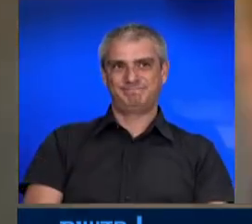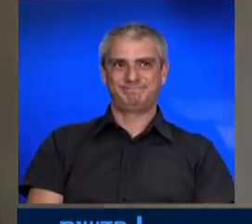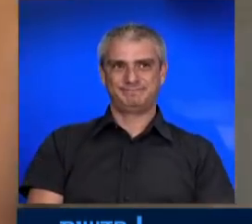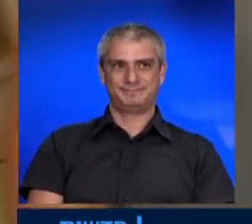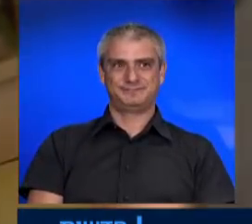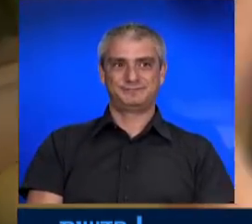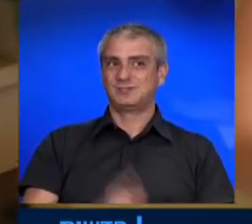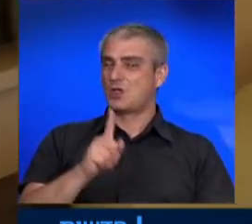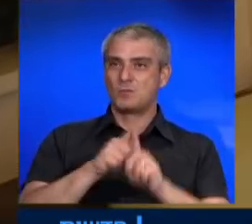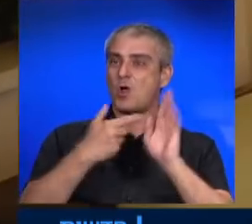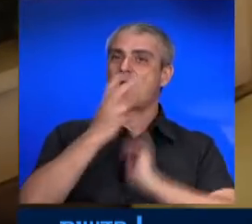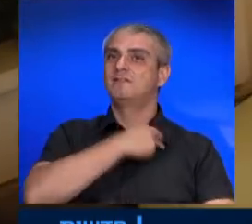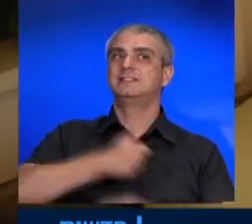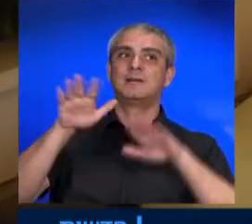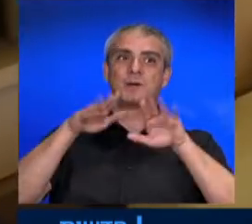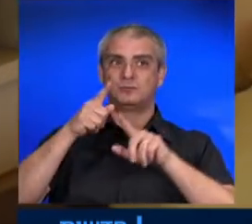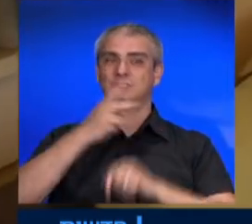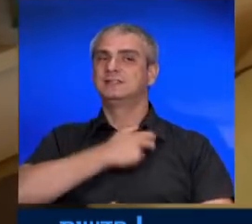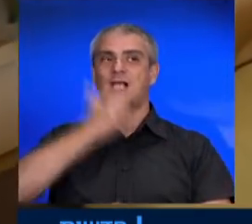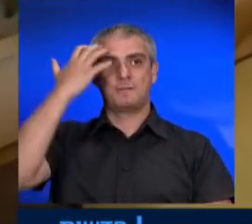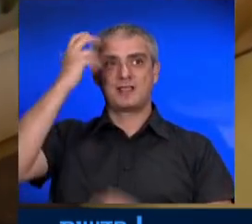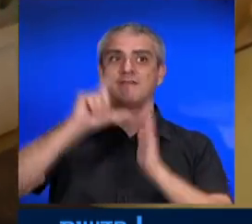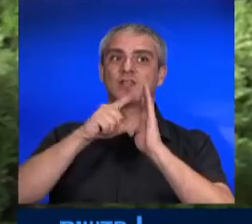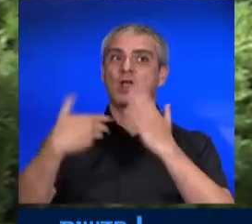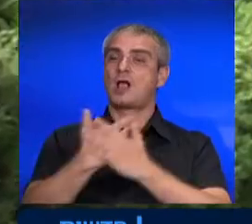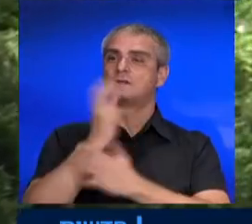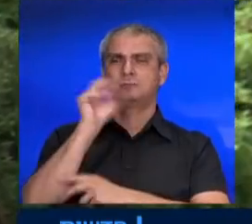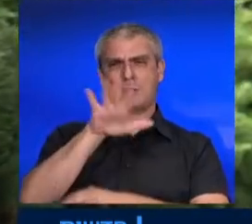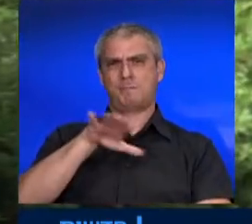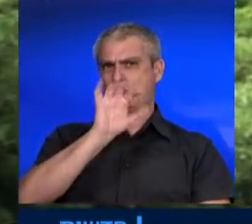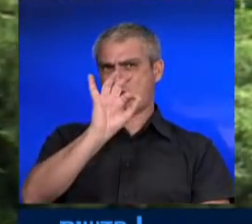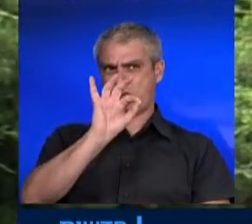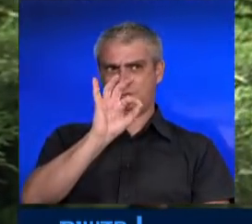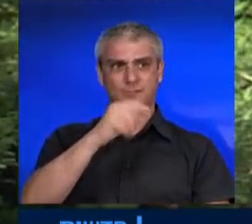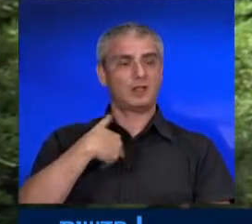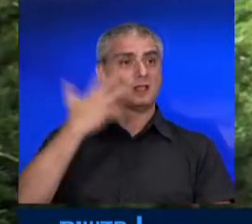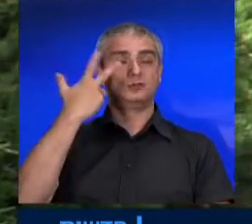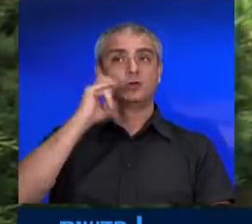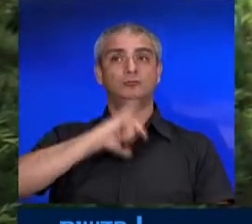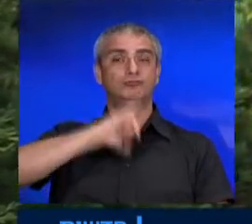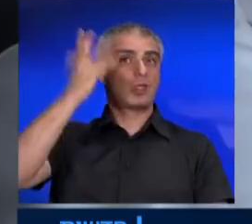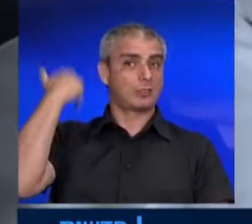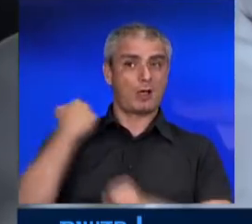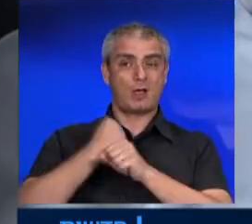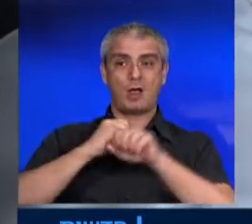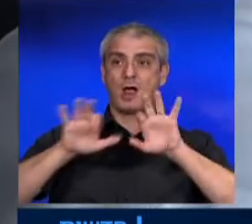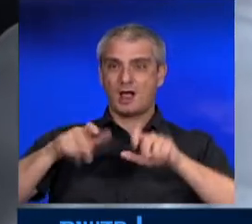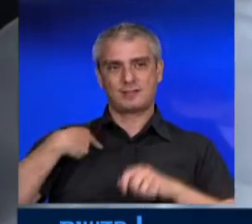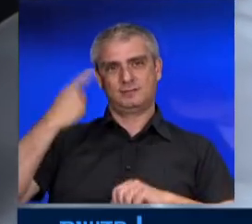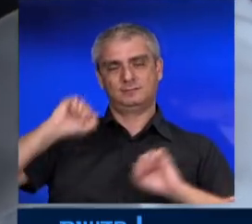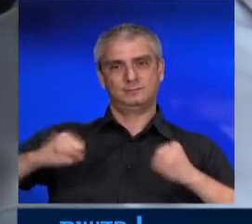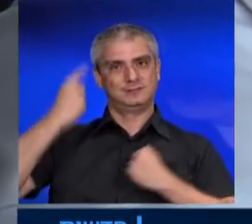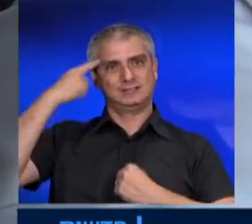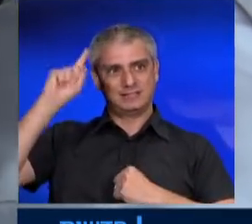שלא כמו רוב השרים בממשלה, שר המדע והטכנולוגיה החדש מגיע מהתחום. הייתי 30 שנה בהייטק, נעשיתי יזם, עברתי